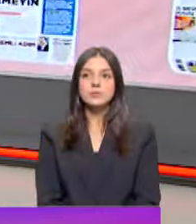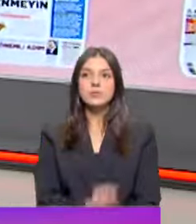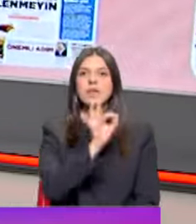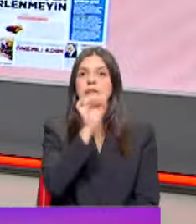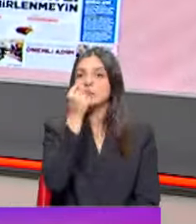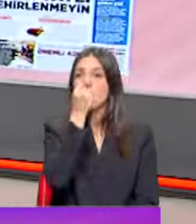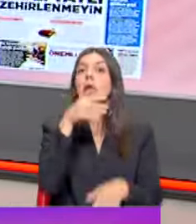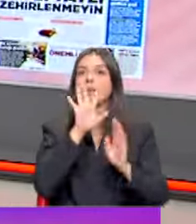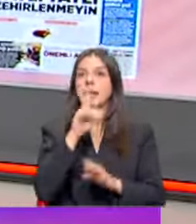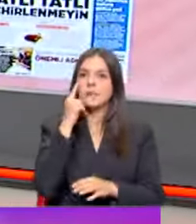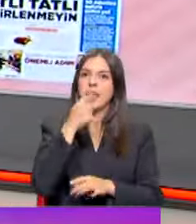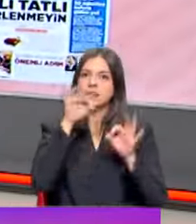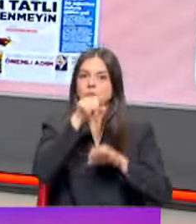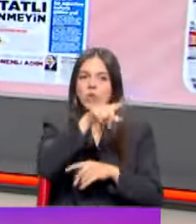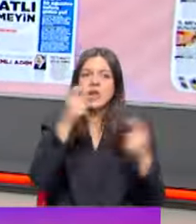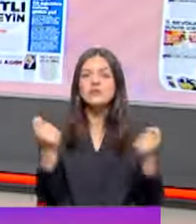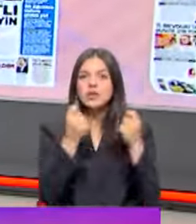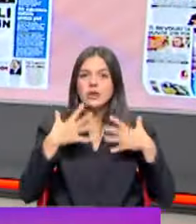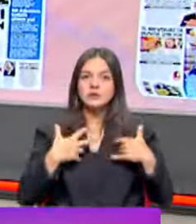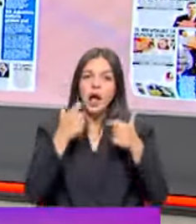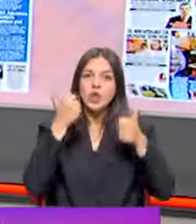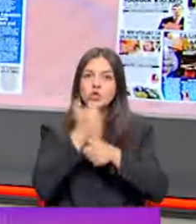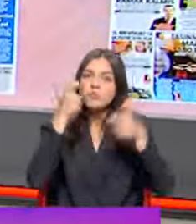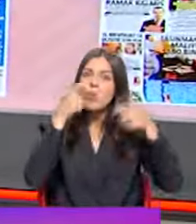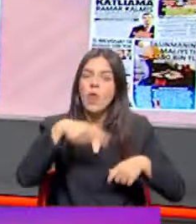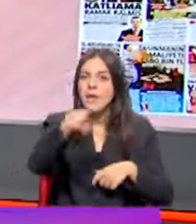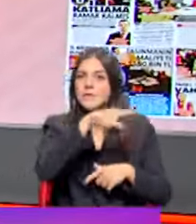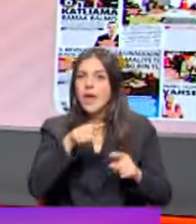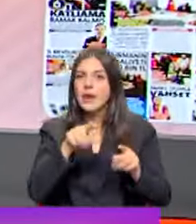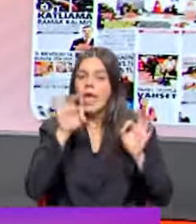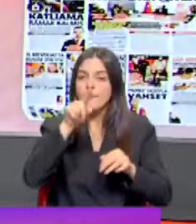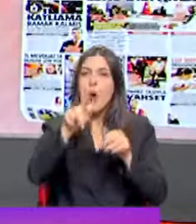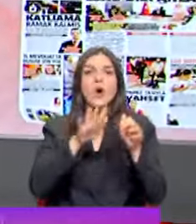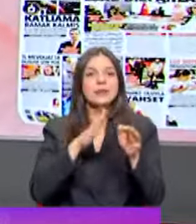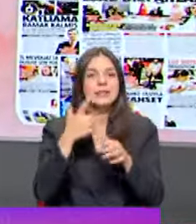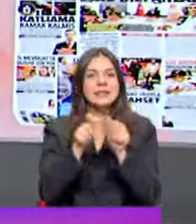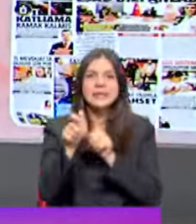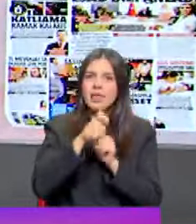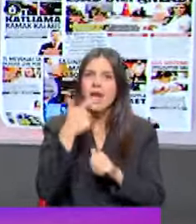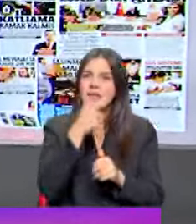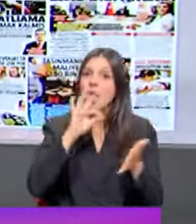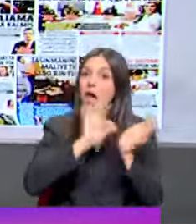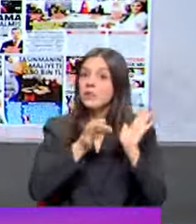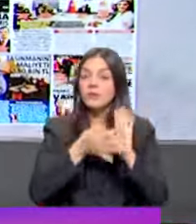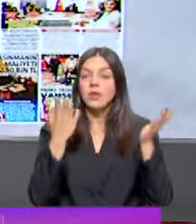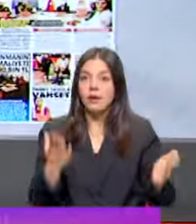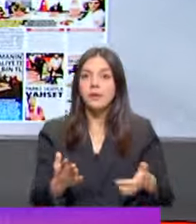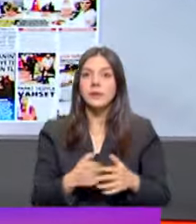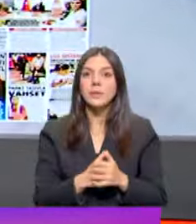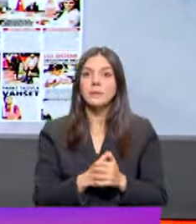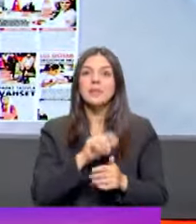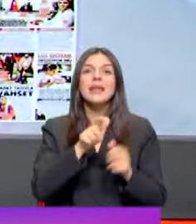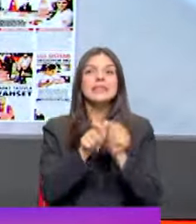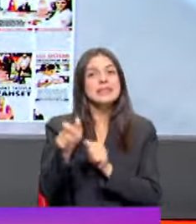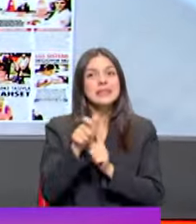Hiç kolay değil. Bakın şimdi orada çalışan sağlık görevlileri hem o silahlı saldırının hedefindelerdi.